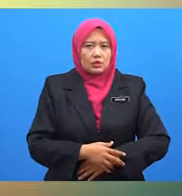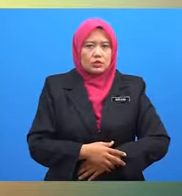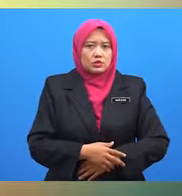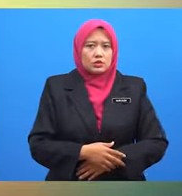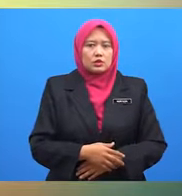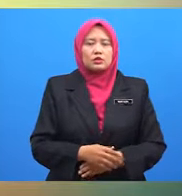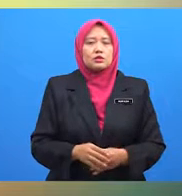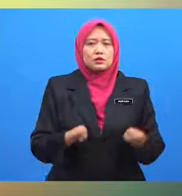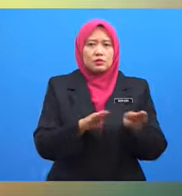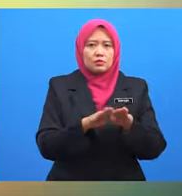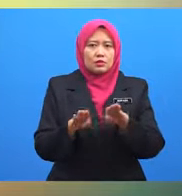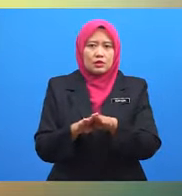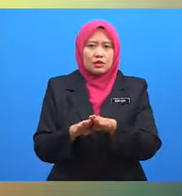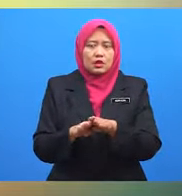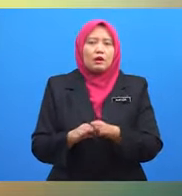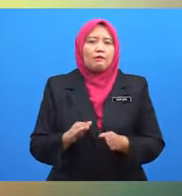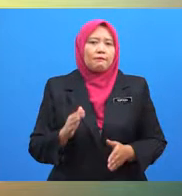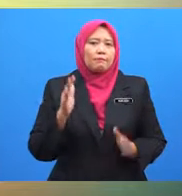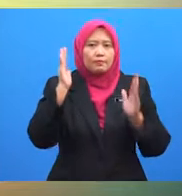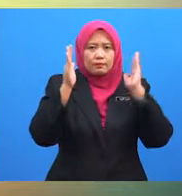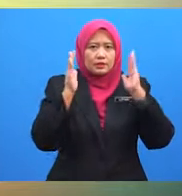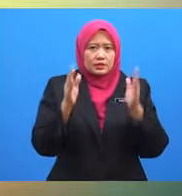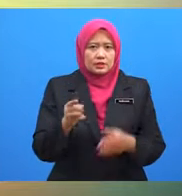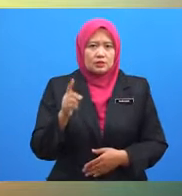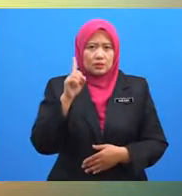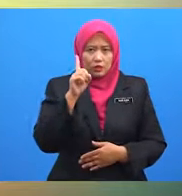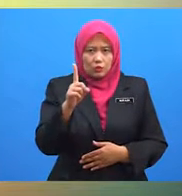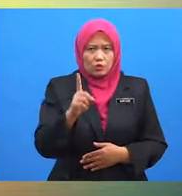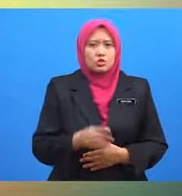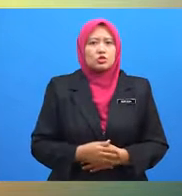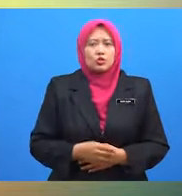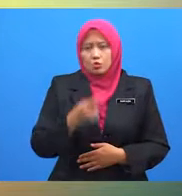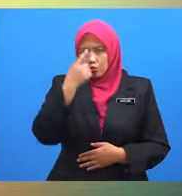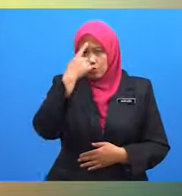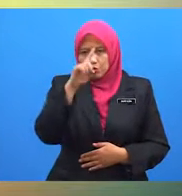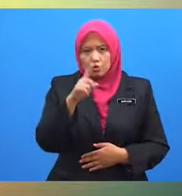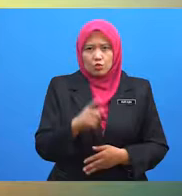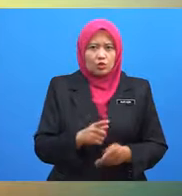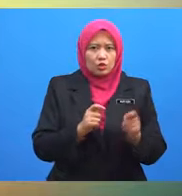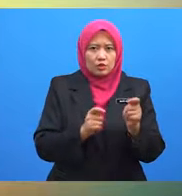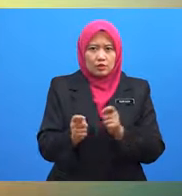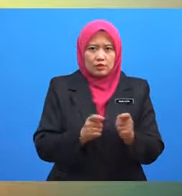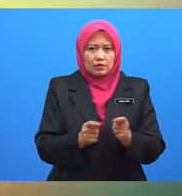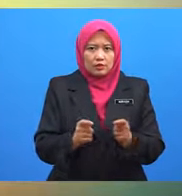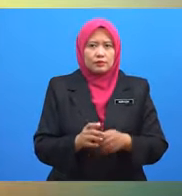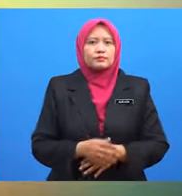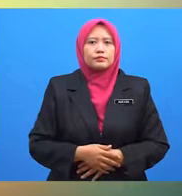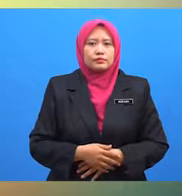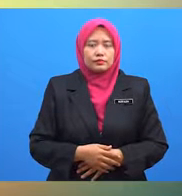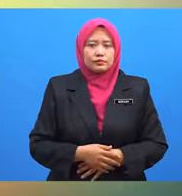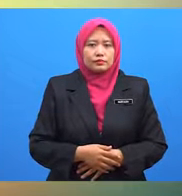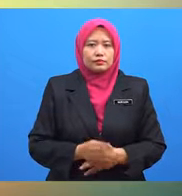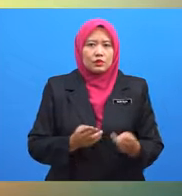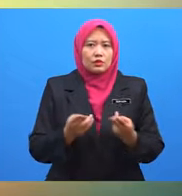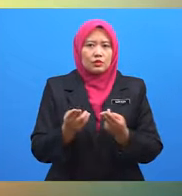pentadbiran. Usaha telah dilakukan untuk menyebarkan bahasa Melayu ke daerah-daerah yang menjadi